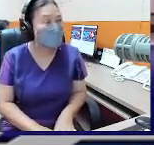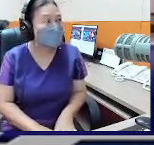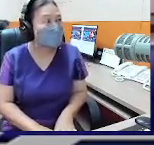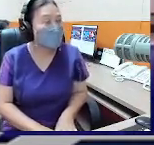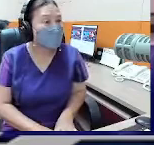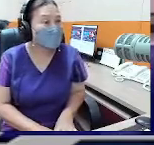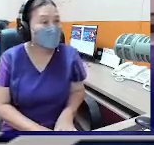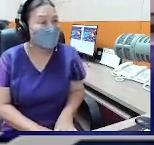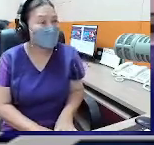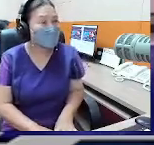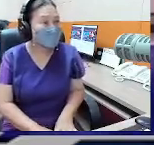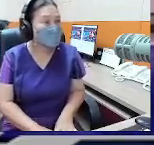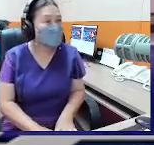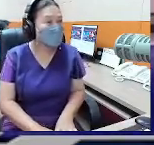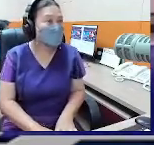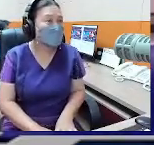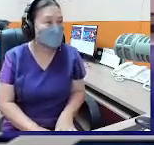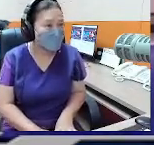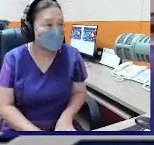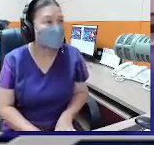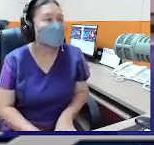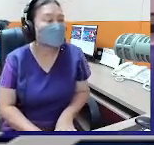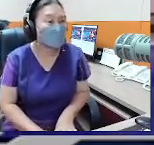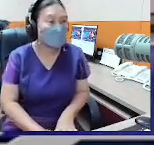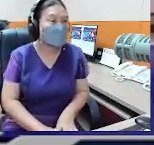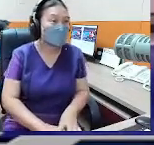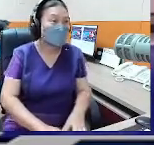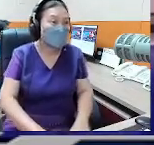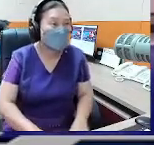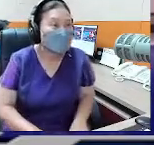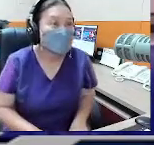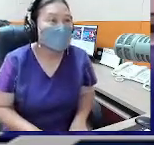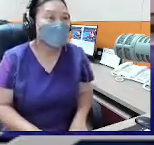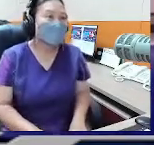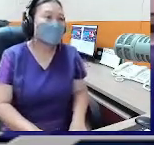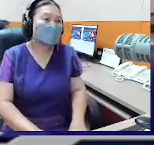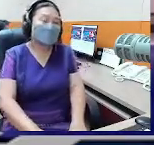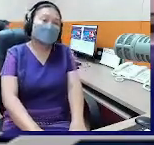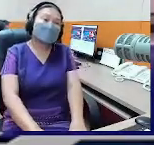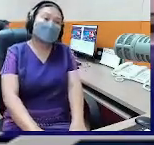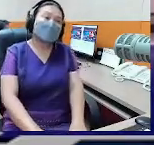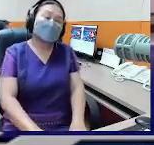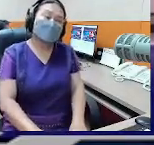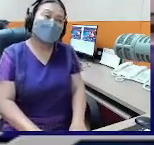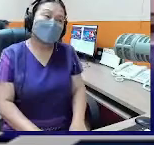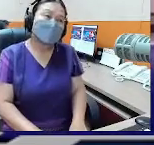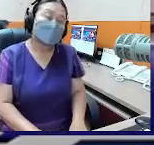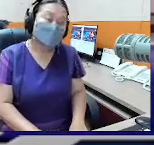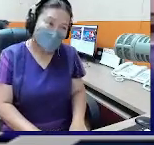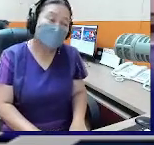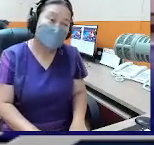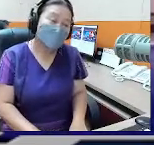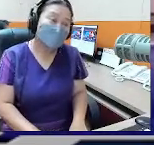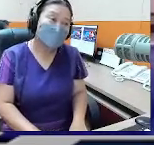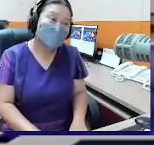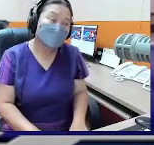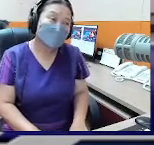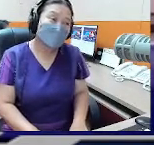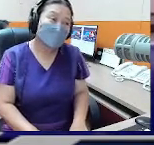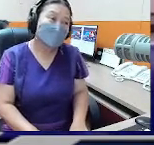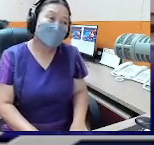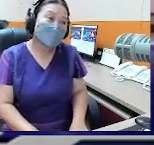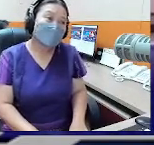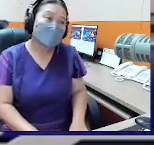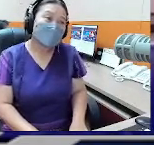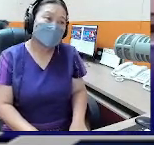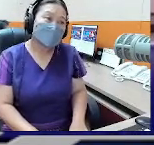จจุบันเนี่ยทุกคนล้วนได้รับทุนการศึกษาทุนเอ็มออนนะคะทุนจากผู้ประกอบการในจังหวัดเหมือนล่าสุดเมื่อวานเนี่ยเรามีการมาส่